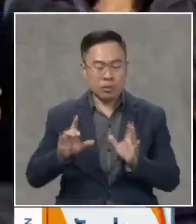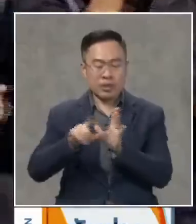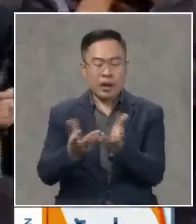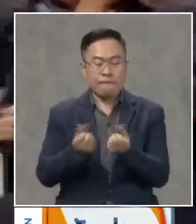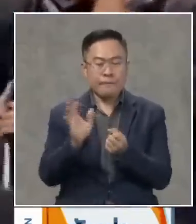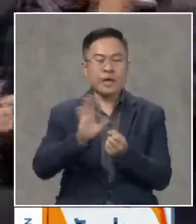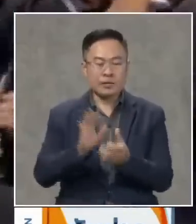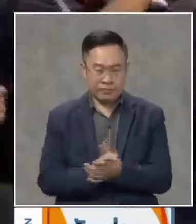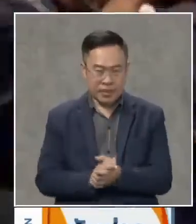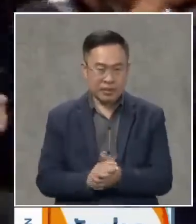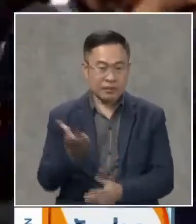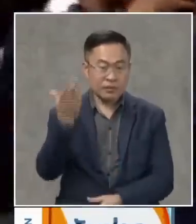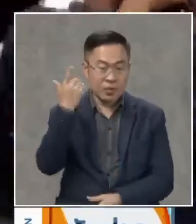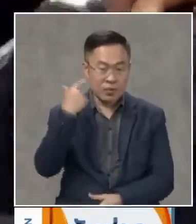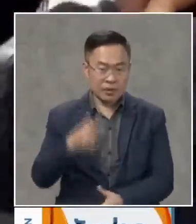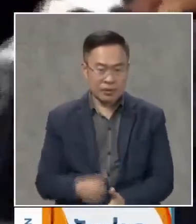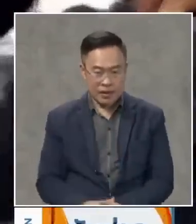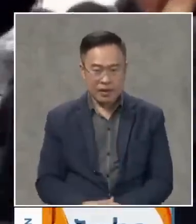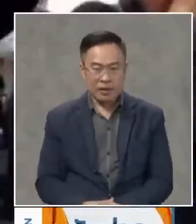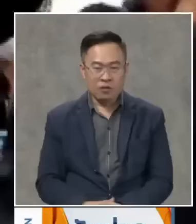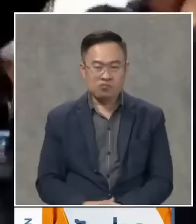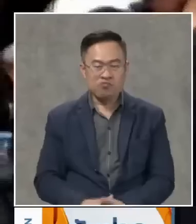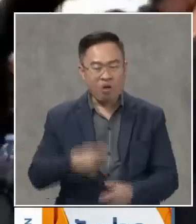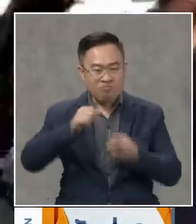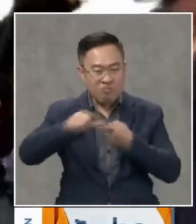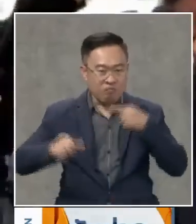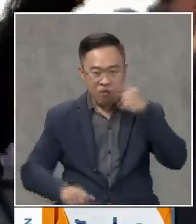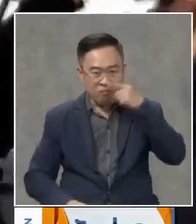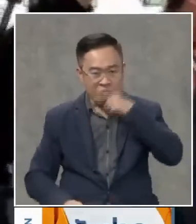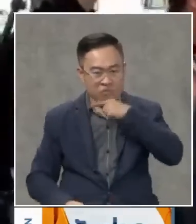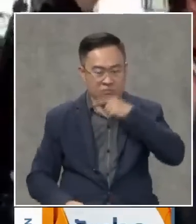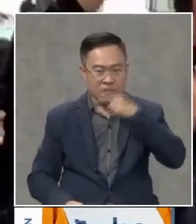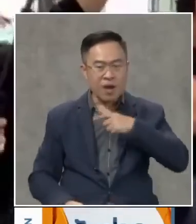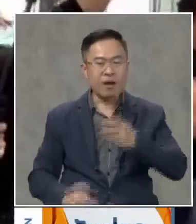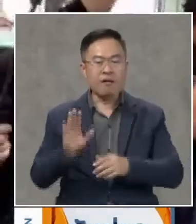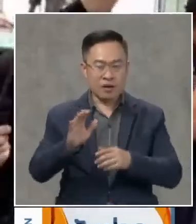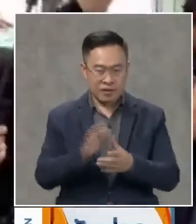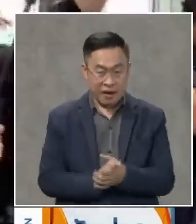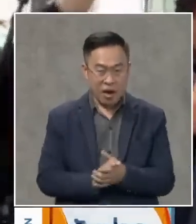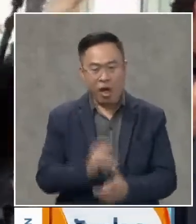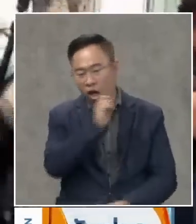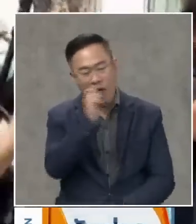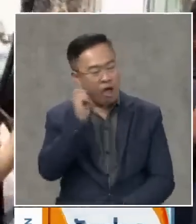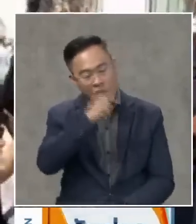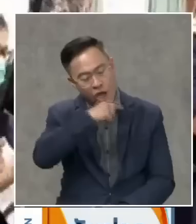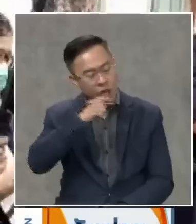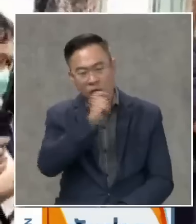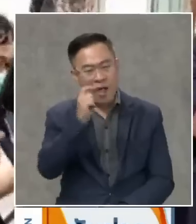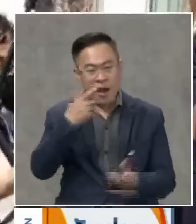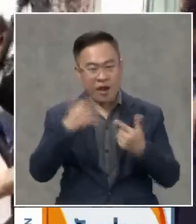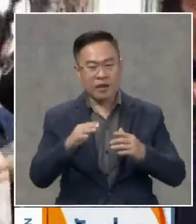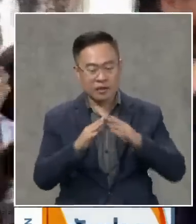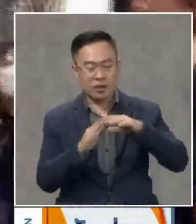เหมือนกันนะสนั่นโซเชียลทีเดียวเนี่ยค่ะคือแกก็ไปแบบพร็อพอ่ ะ ไปด้วยแล้วแกเข้าไปในกระทรวงด้วยนะไปฉีดเหมือนเป็นน้ำยาทำความสะอาดน